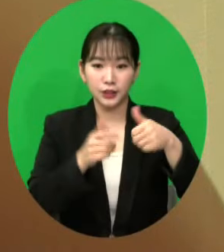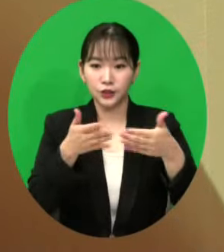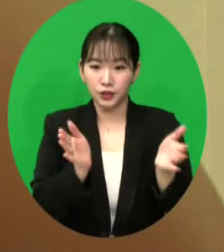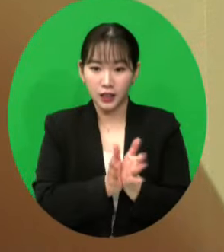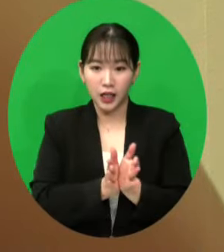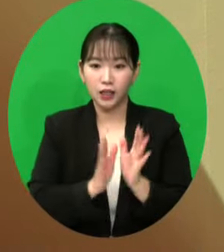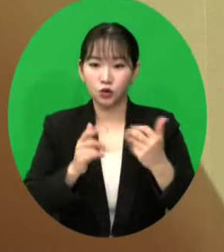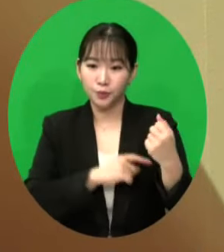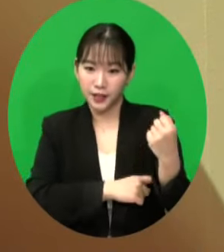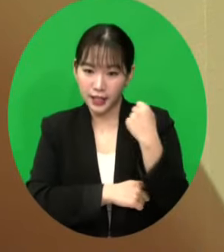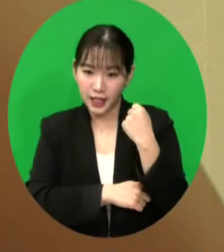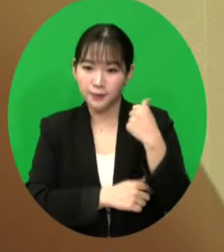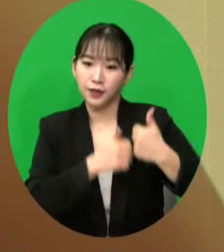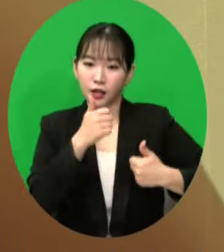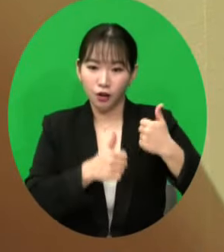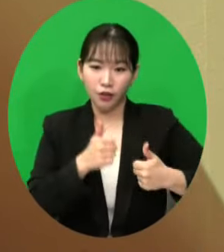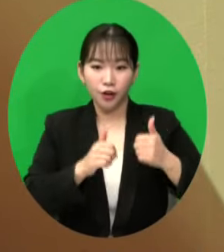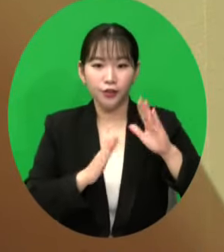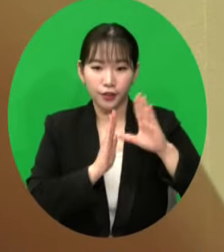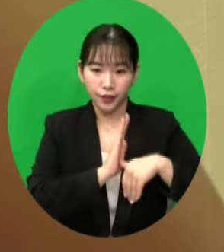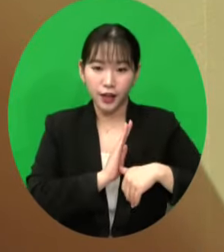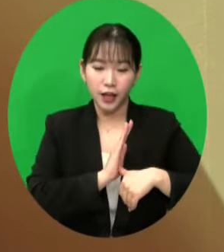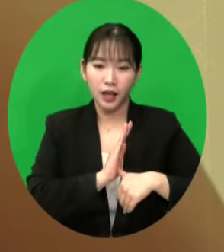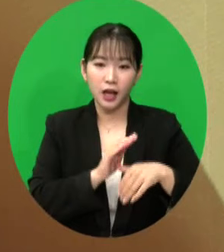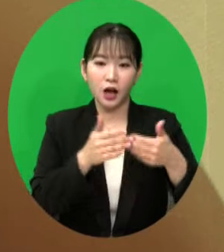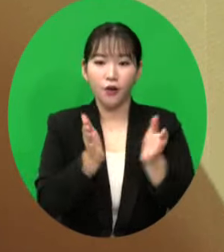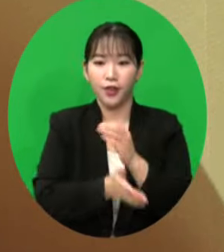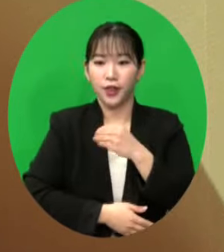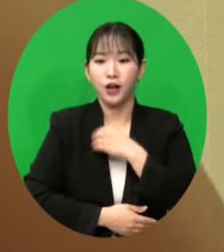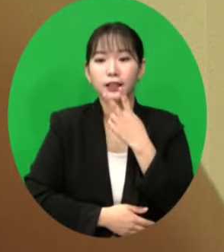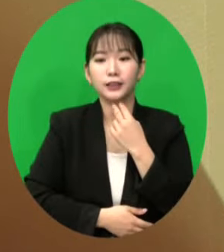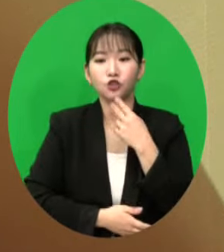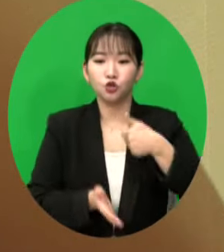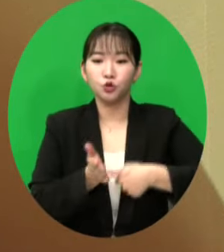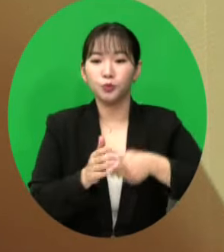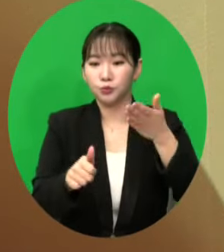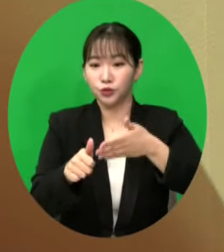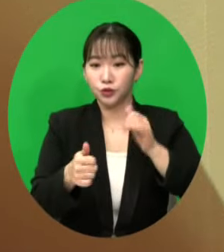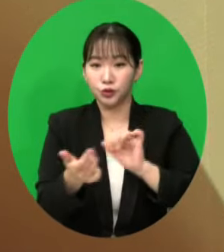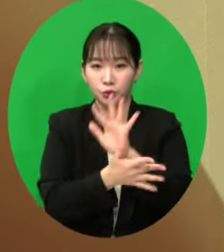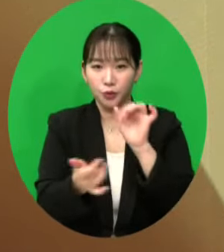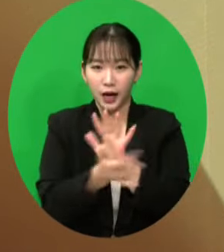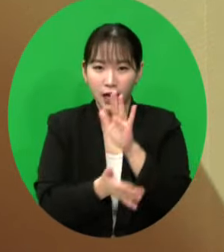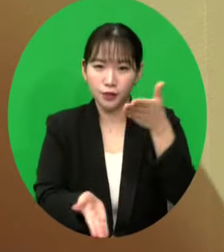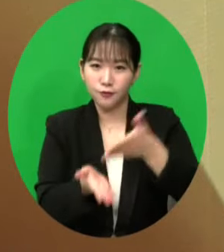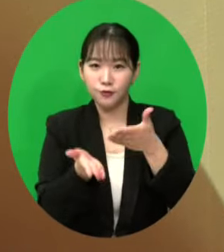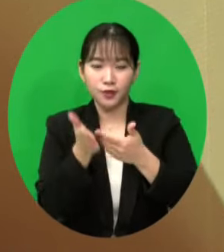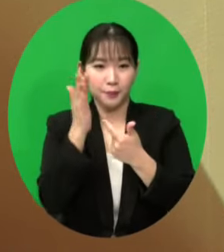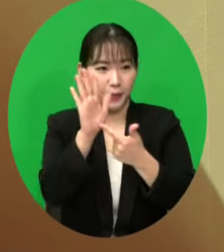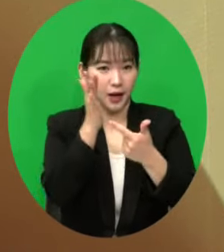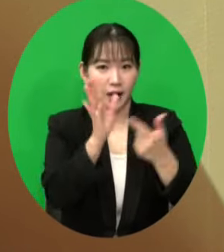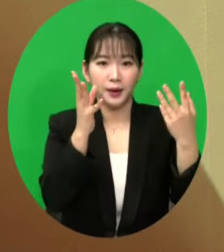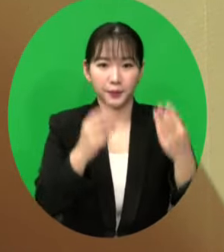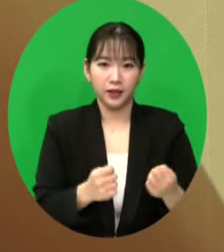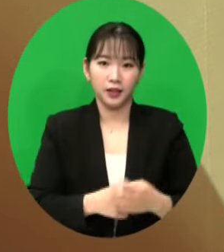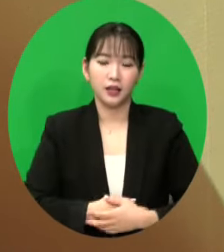더불어민주당과 국민의힘 경선 과정에서 권리당원 이중투표 권유 논란이 핵심 이슈로 떠오르고